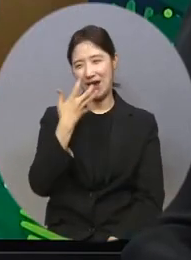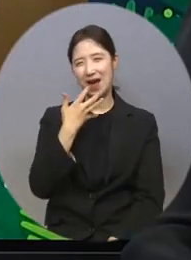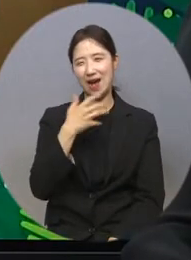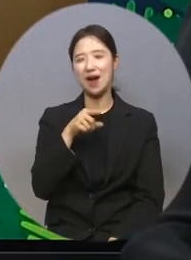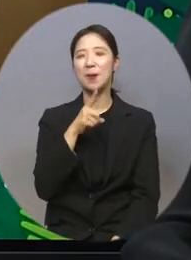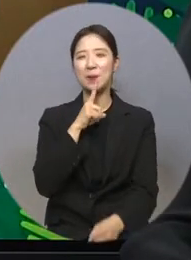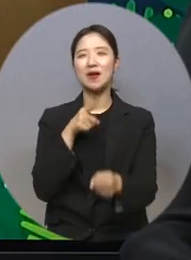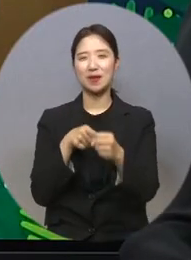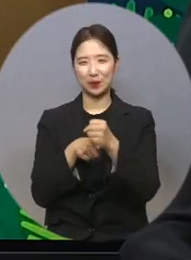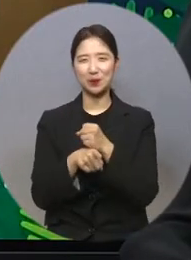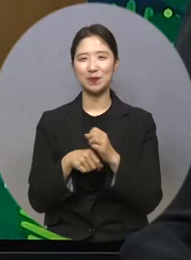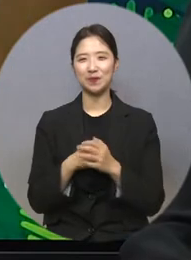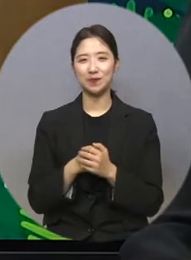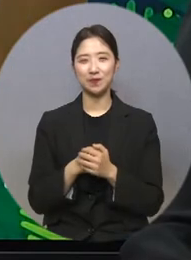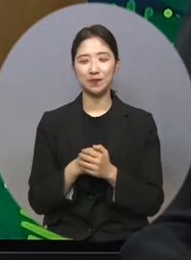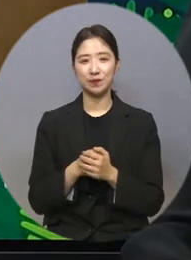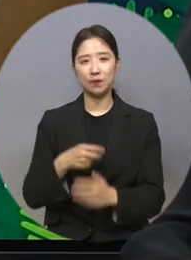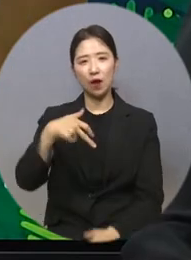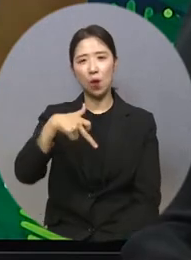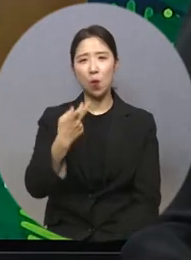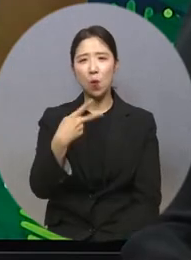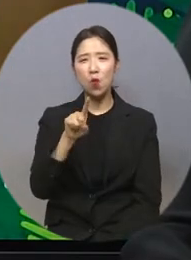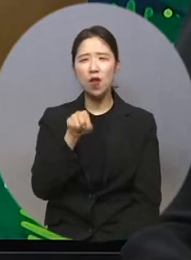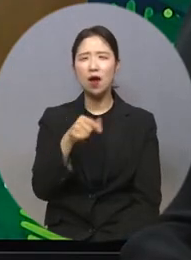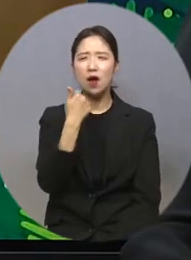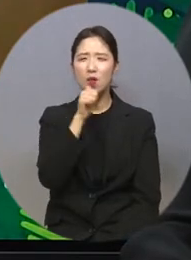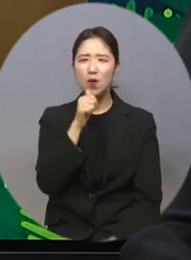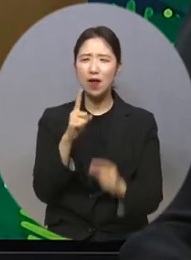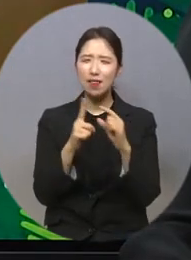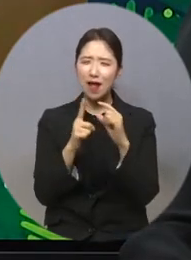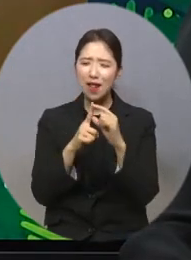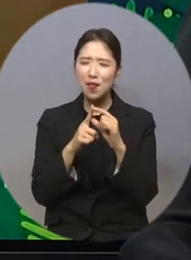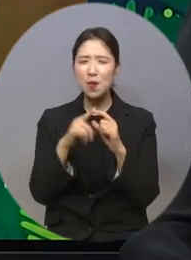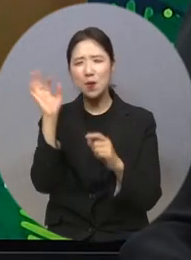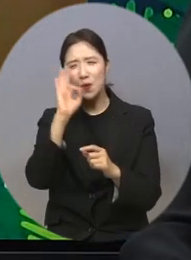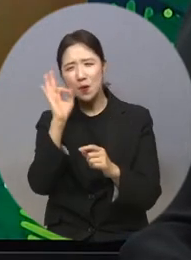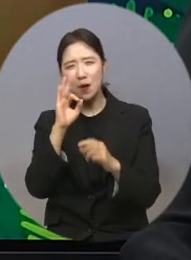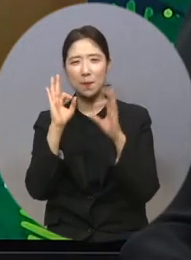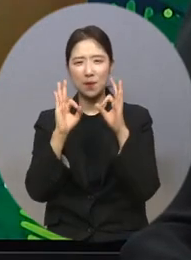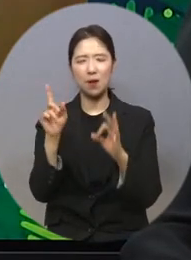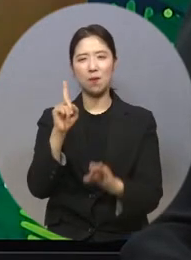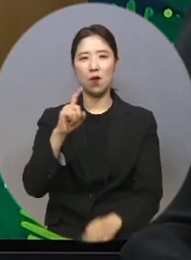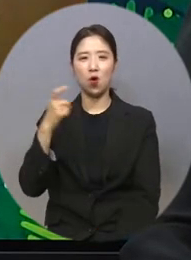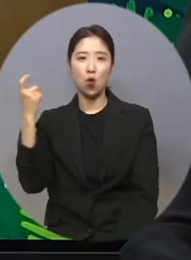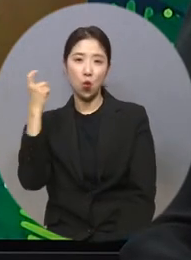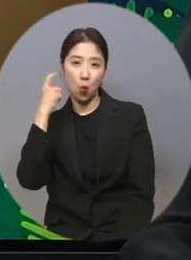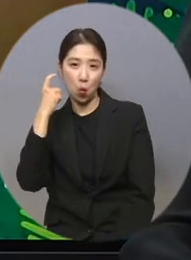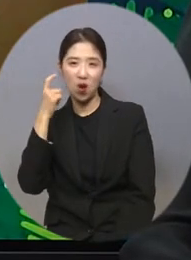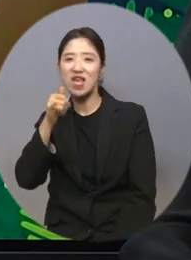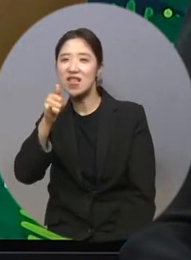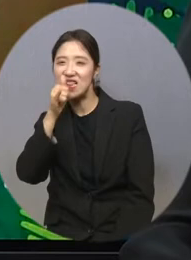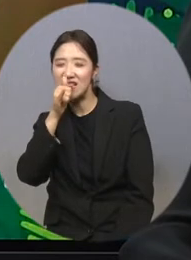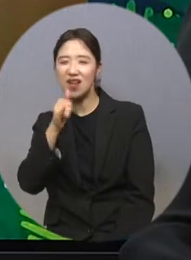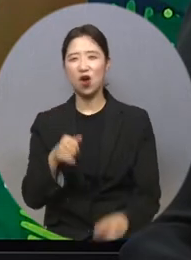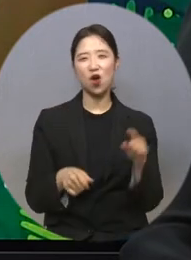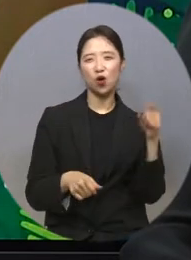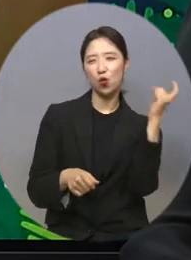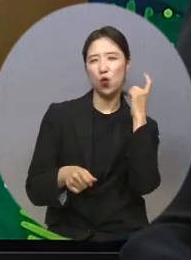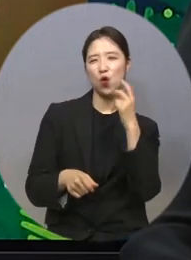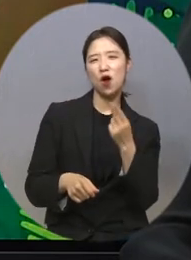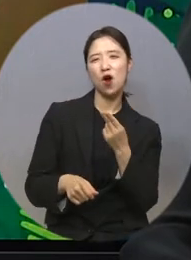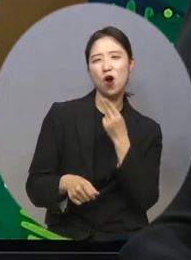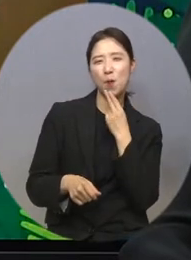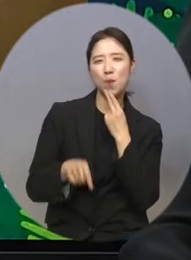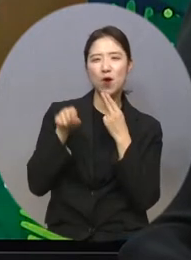뜻입니다. 사실은 이 코다를 소개하는 용어들을 제가 찾아봤는데요, 소리의 세계와 또 침묵의 세계의